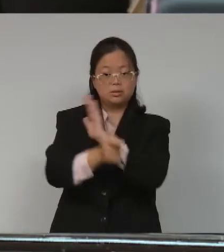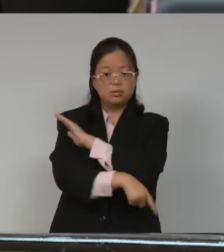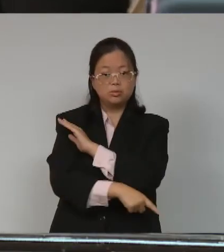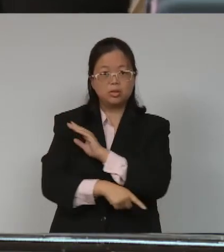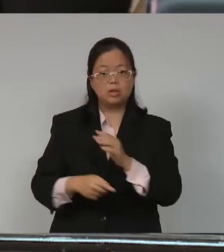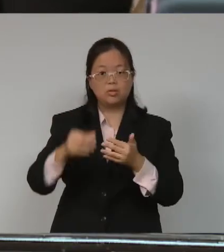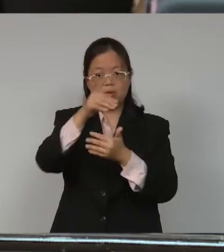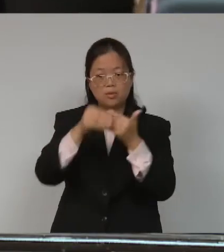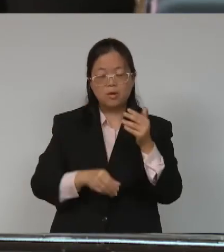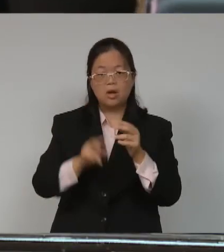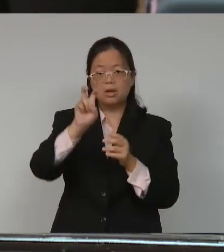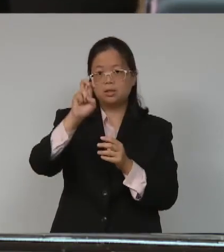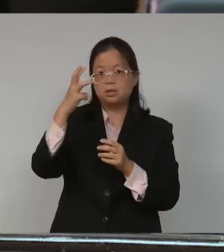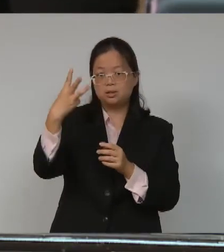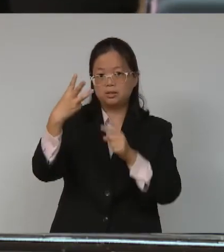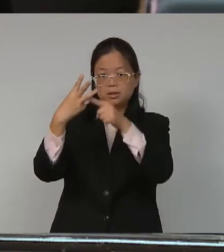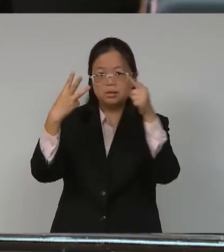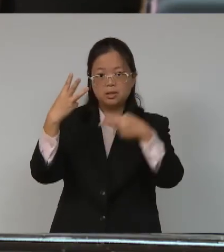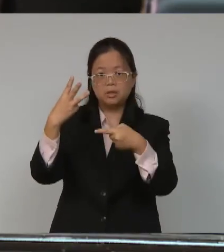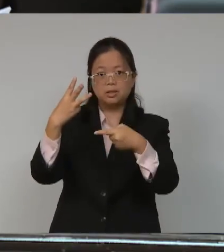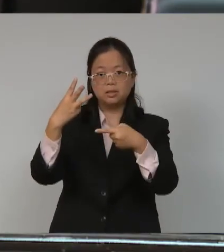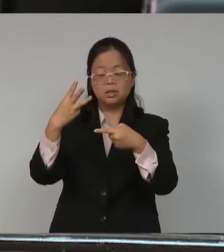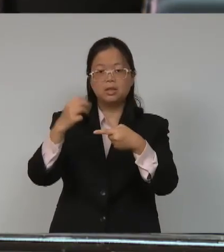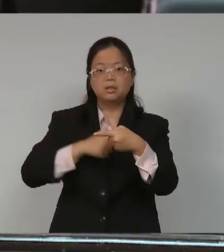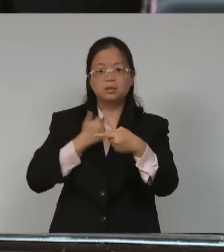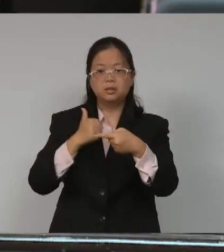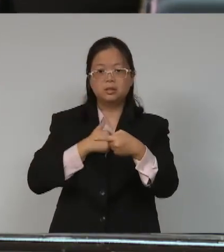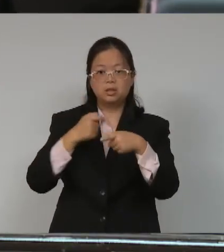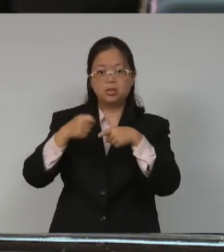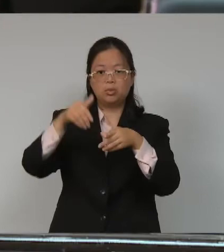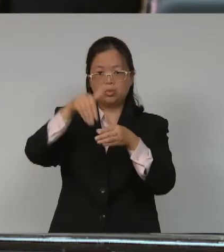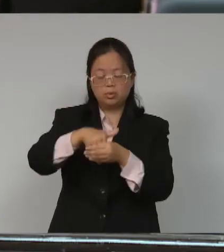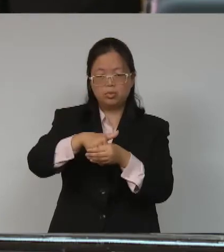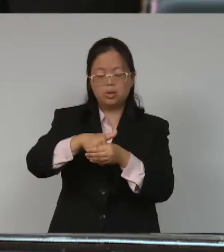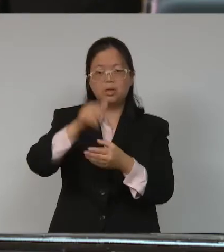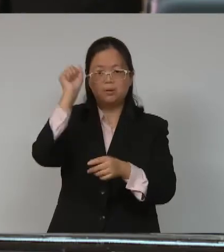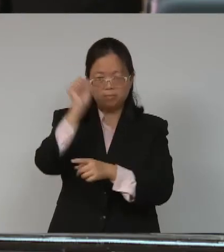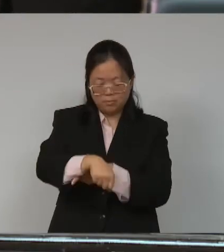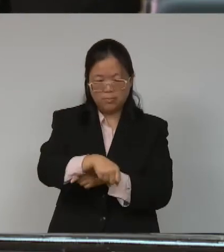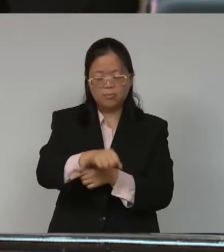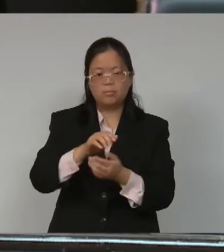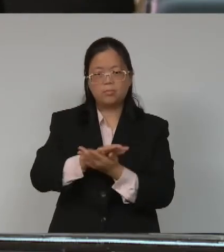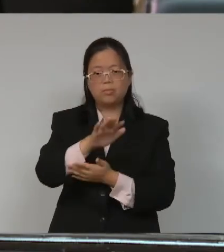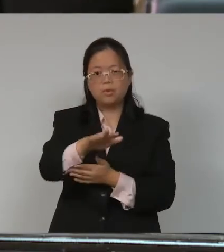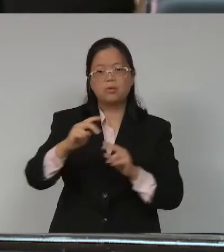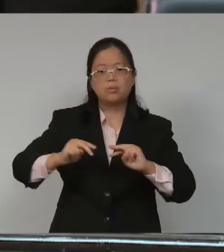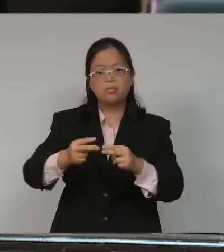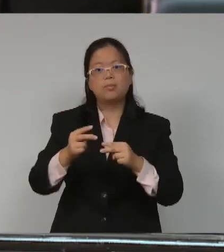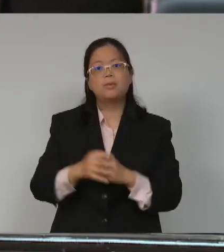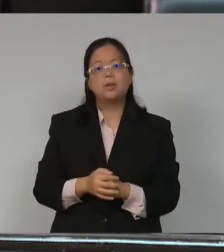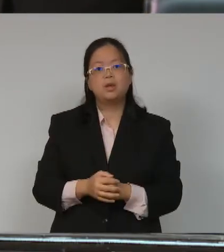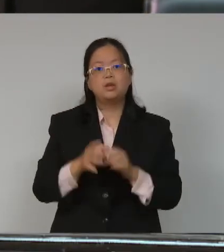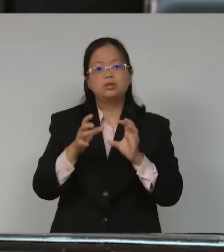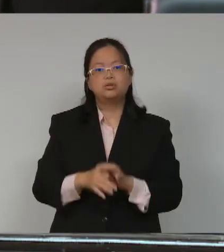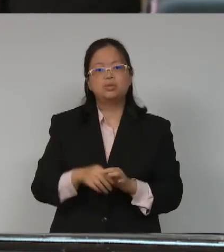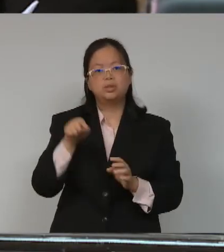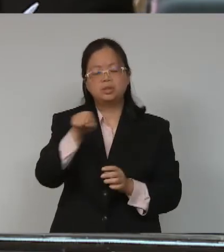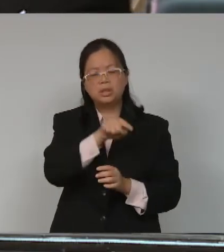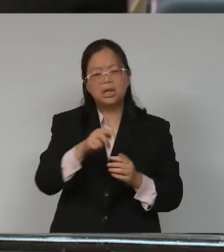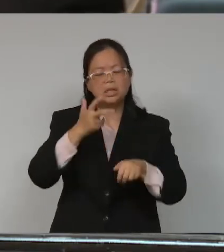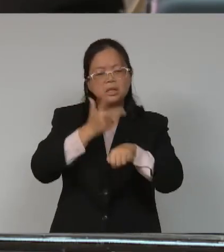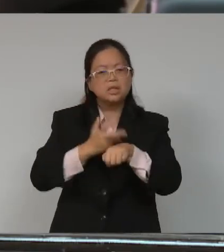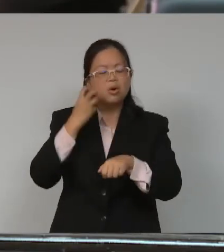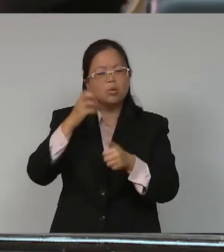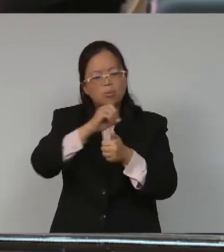假设是这个公投案成立的话，哦，所以复决案跟创制案呢大概有法律效果的不同，但是它都